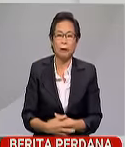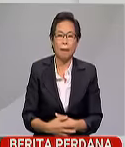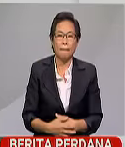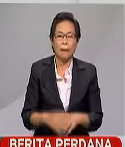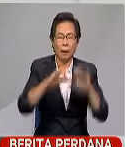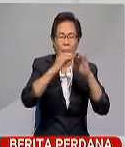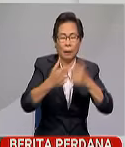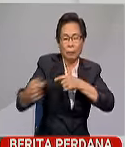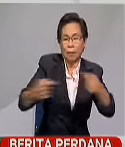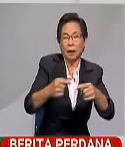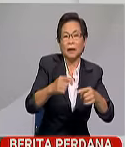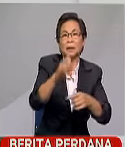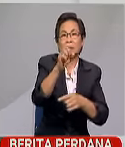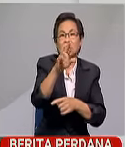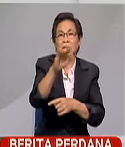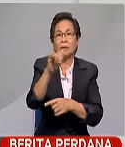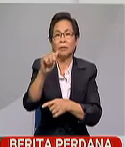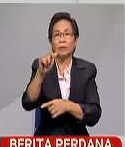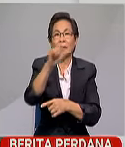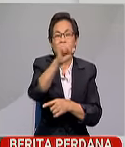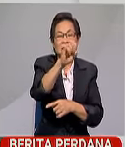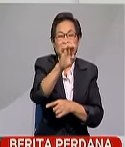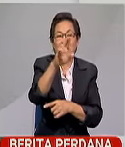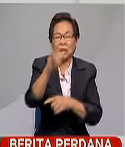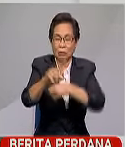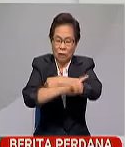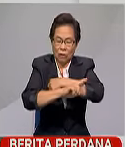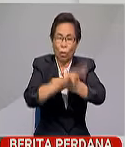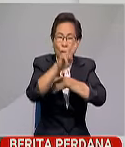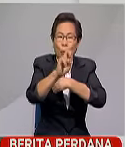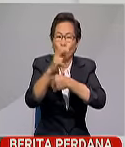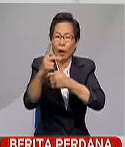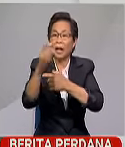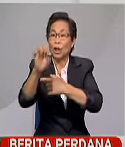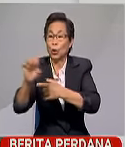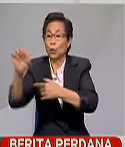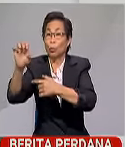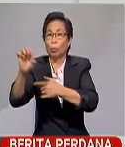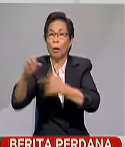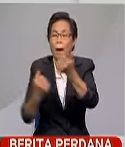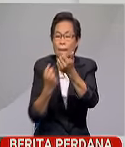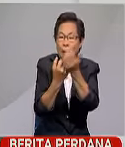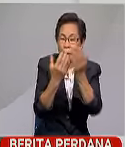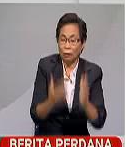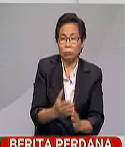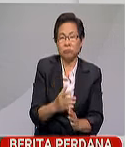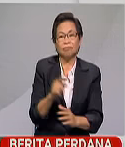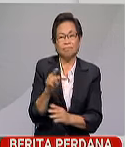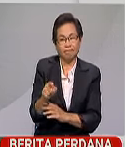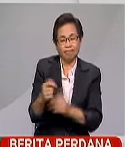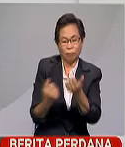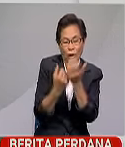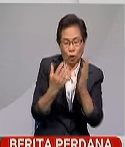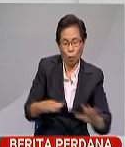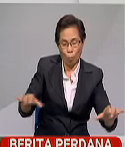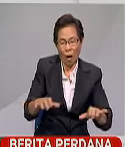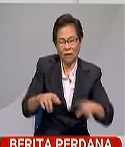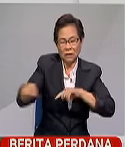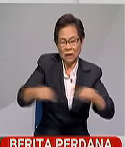Kelab Liga Serie A SS Lazio didenda €20,000 selepas penyokongnya didapati melakukan